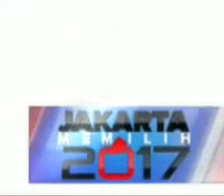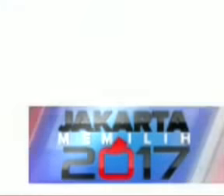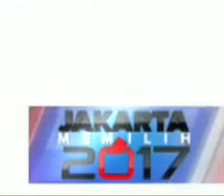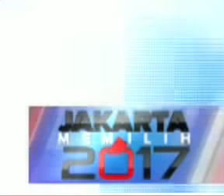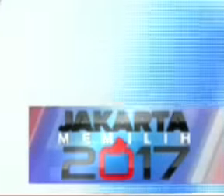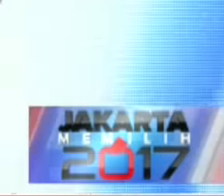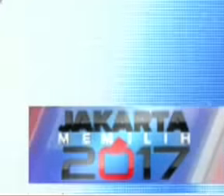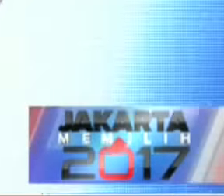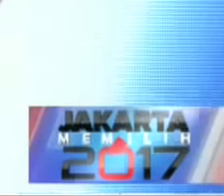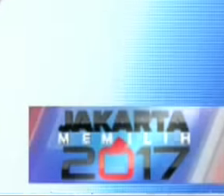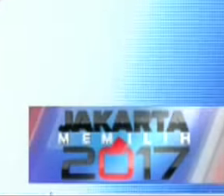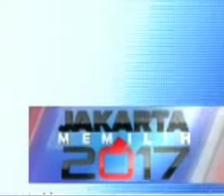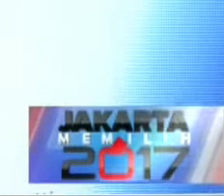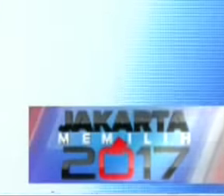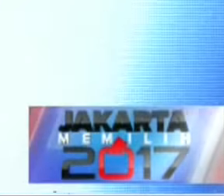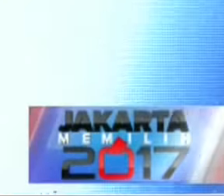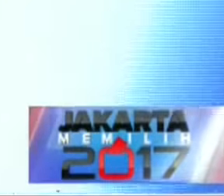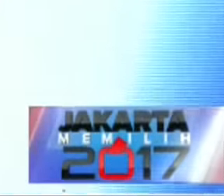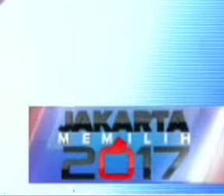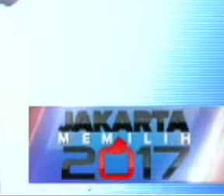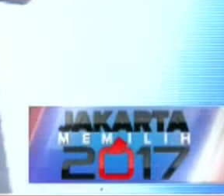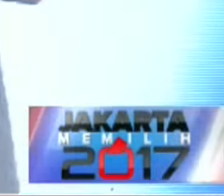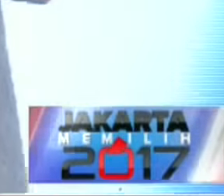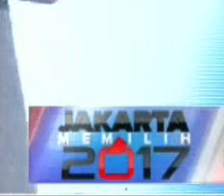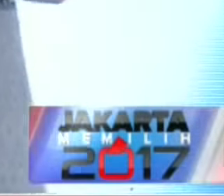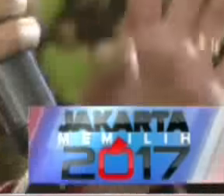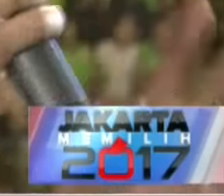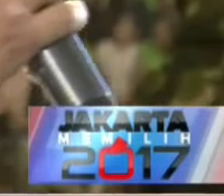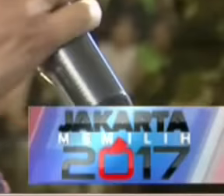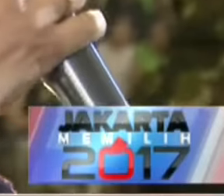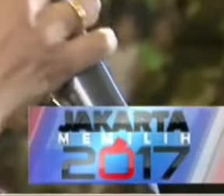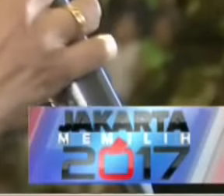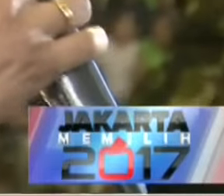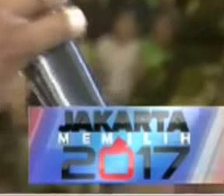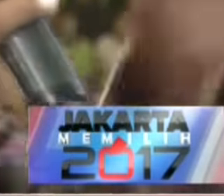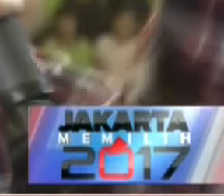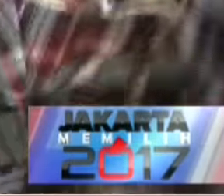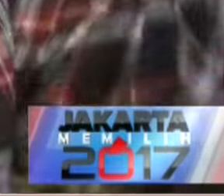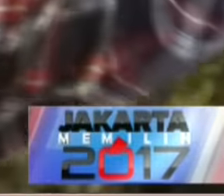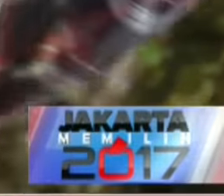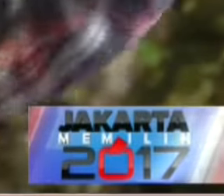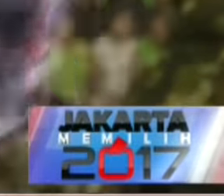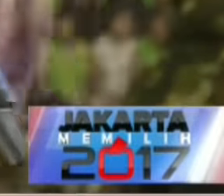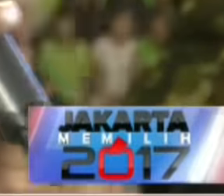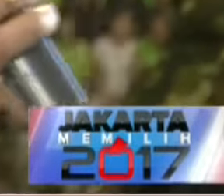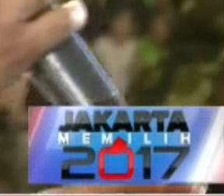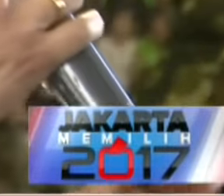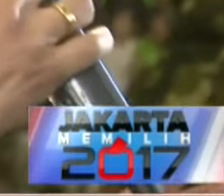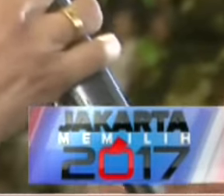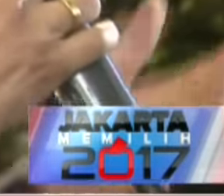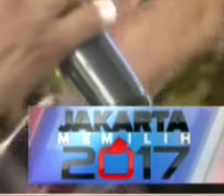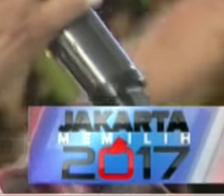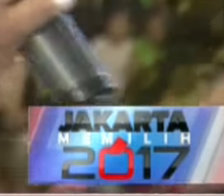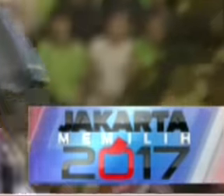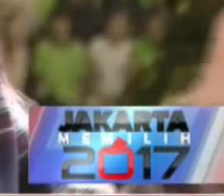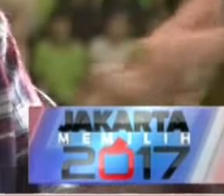calon yang didukung. Silakan. Bahwa Pak Ahok Jarot itu telah membuktikan kinerjanya dengan melalui KJP,